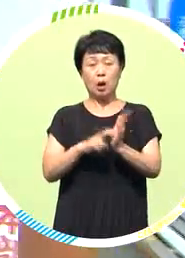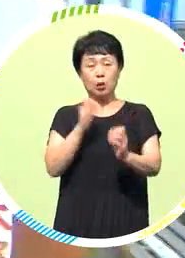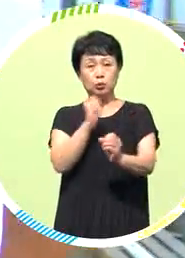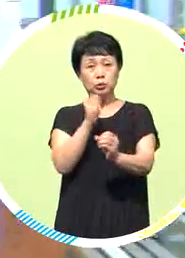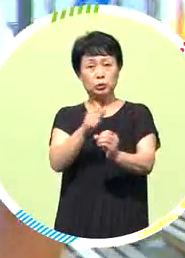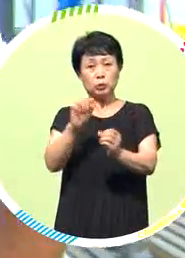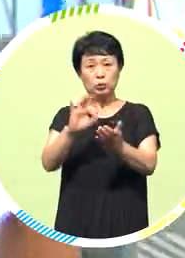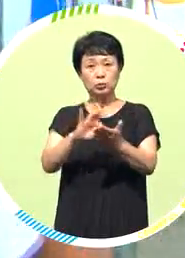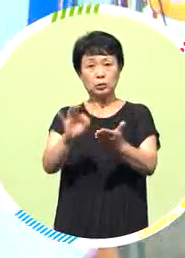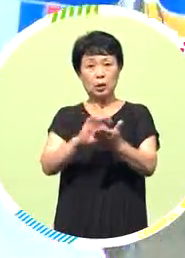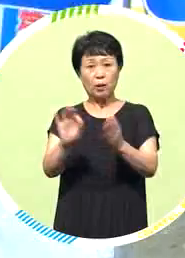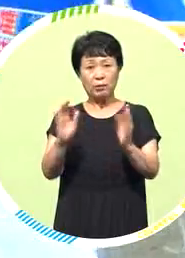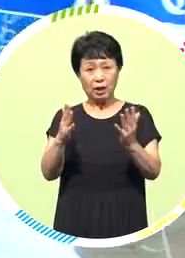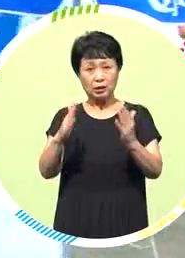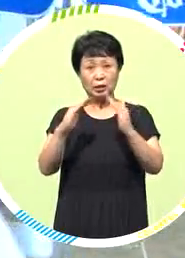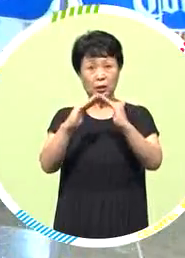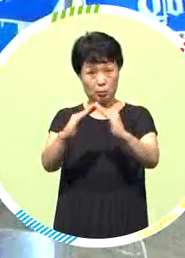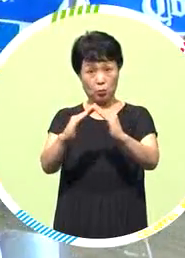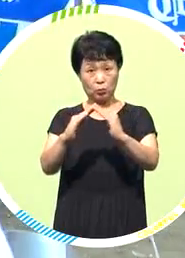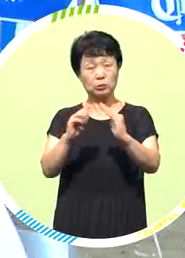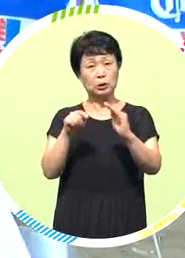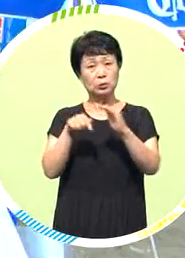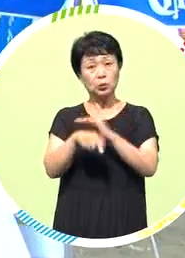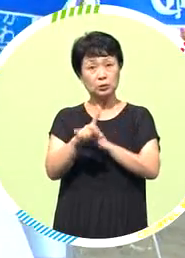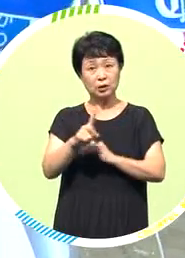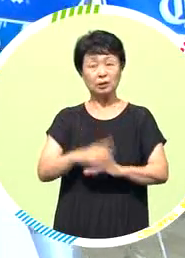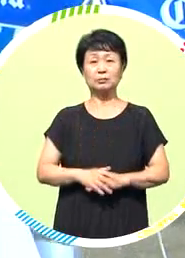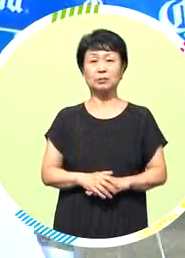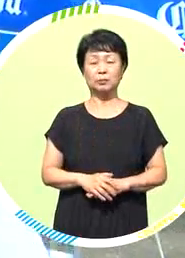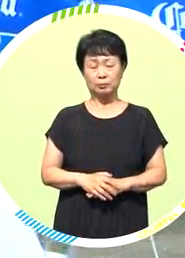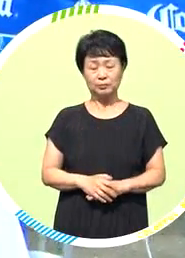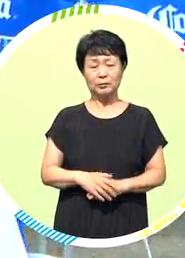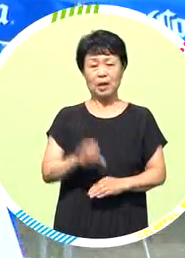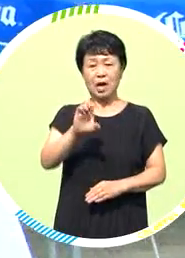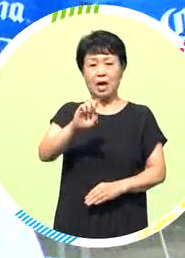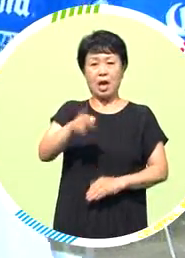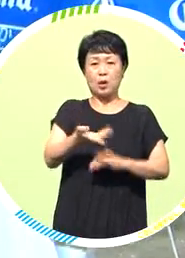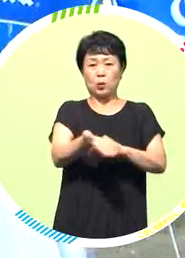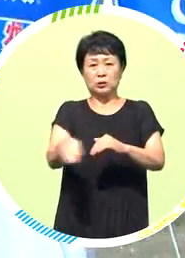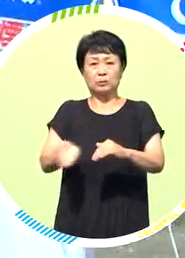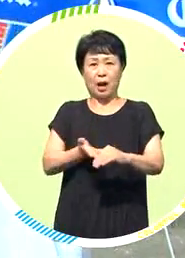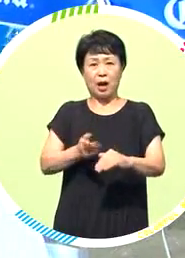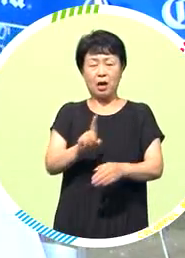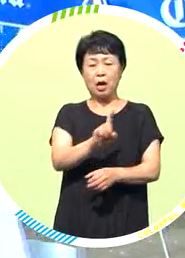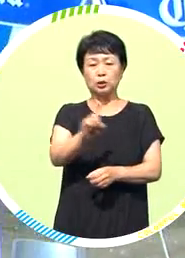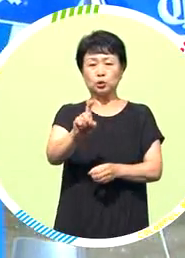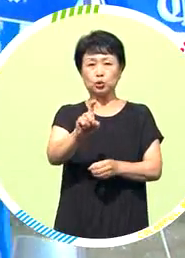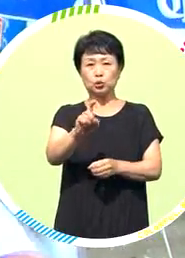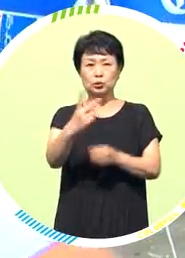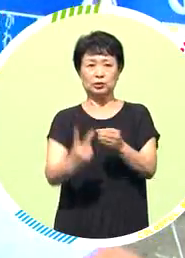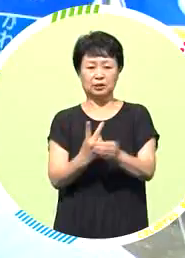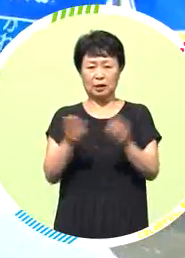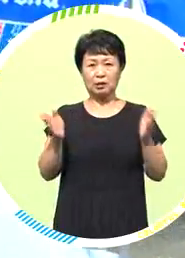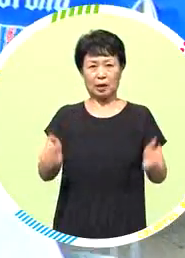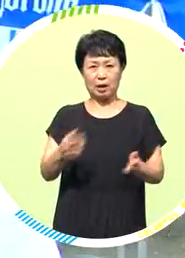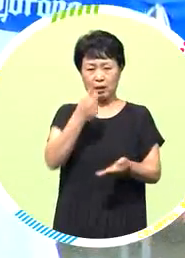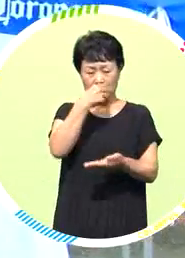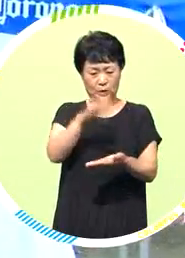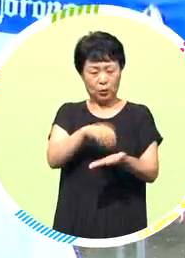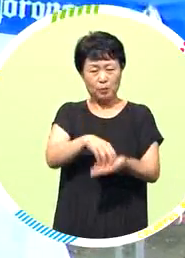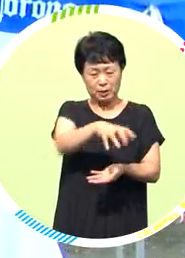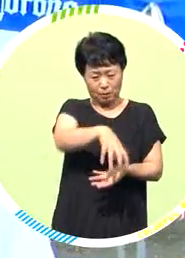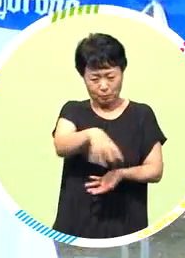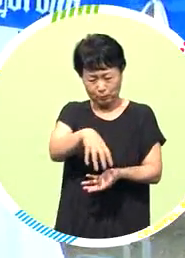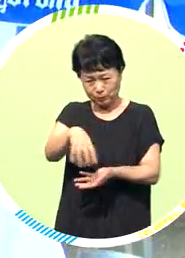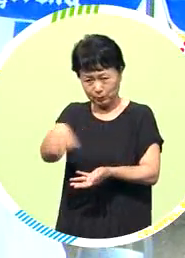ない建物、 僕たちは12年間この江ノ島でゴミ拾いをしている中で、ここの浜、東浜もそう